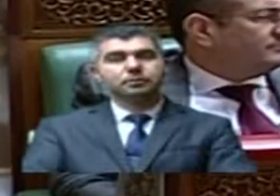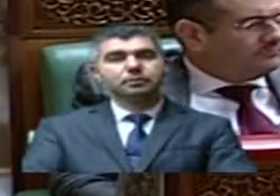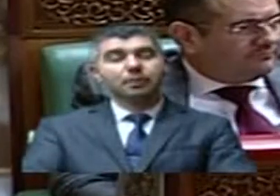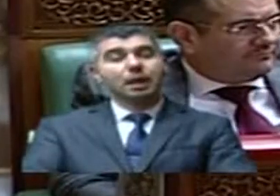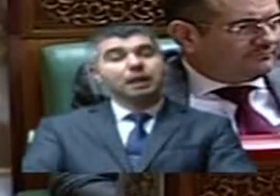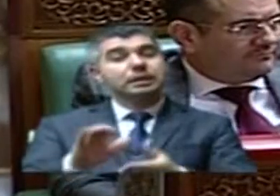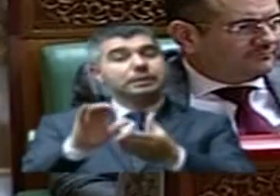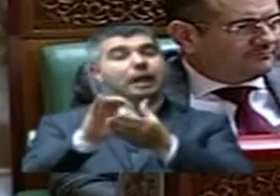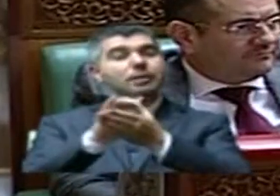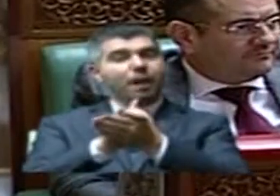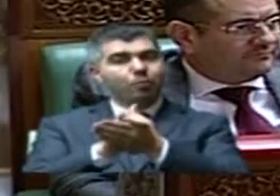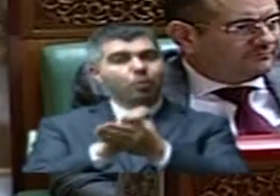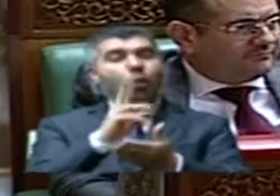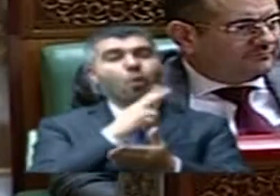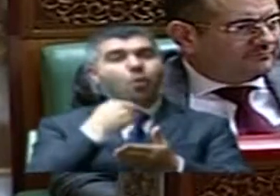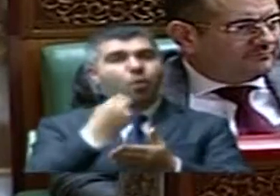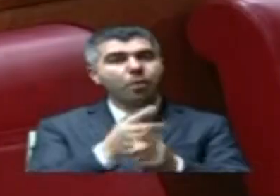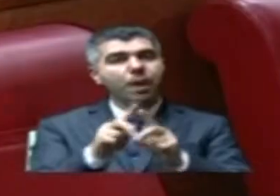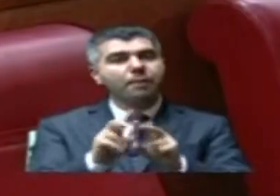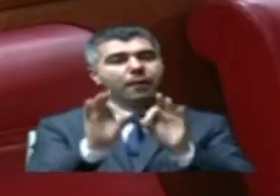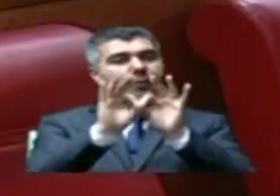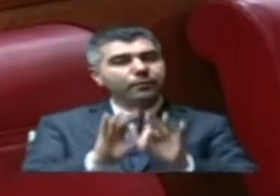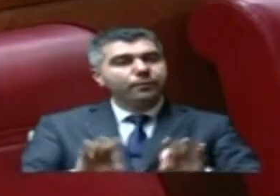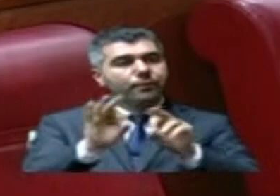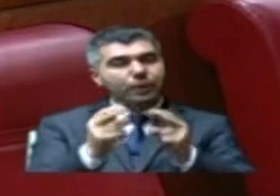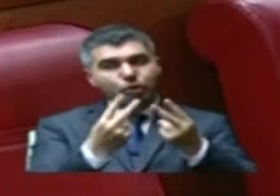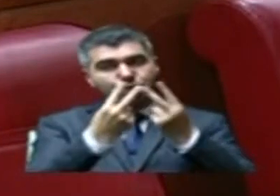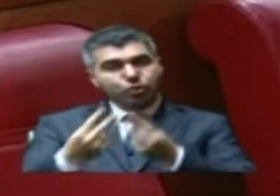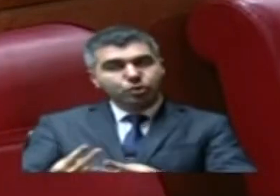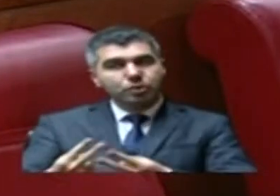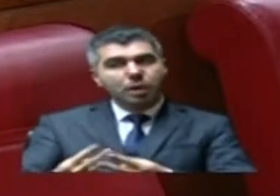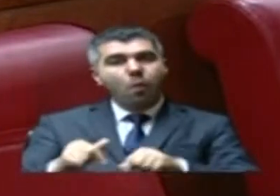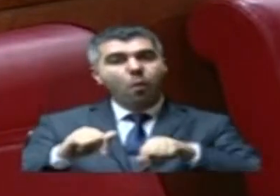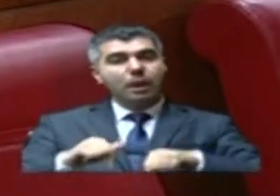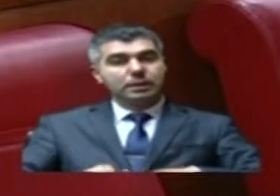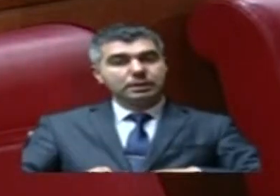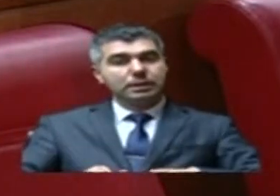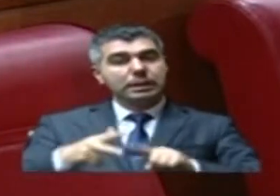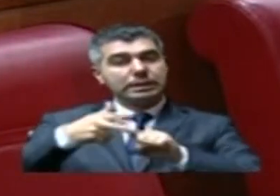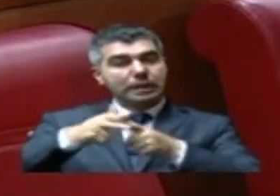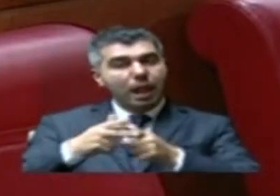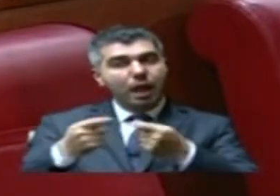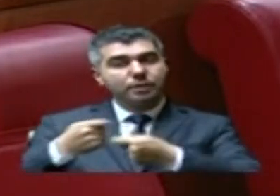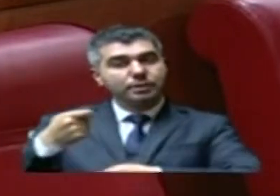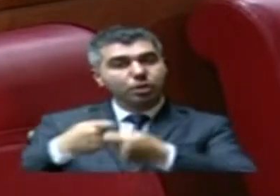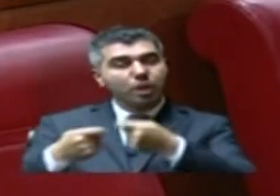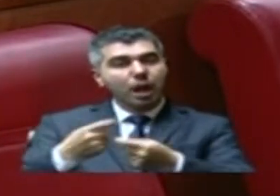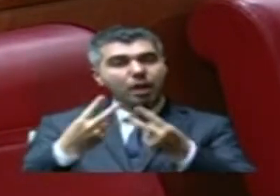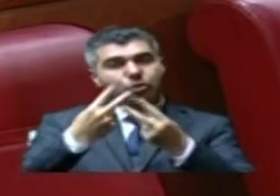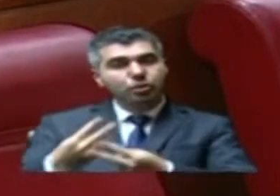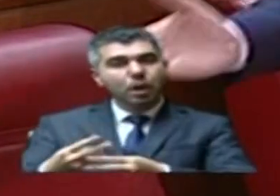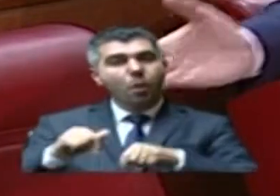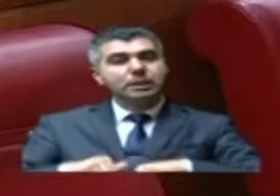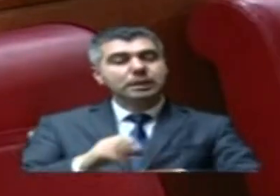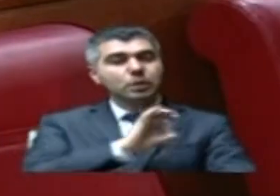التضامن الحكومي مبدأ، أن نقول غياب الحكومة، الحكومة حضرت وزير الصناعة والتجارة والاقتصاد الرقمي، وزير